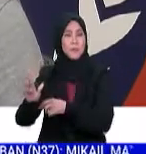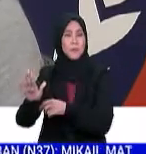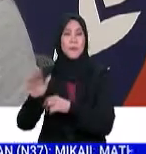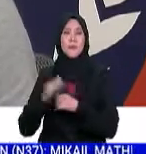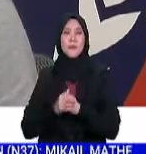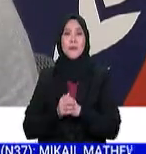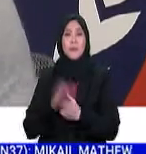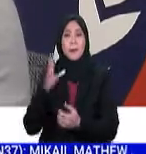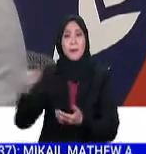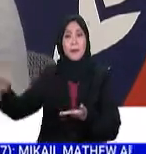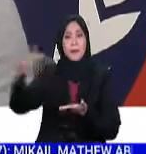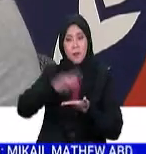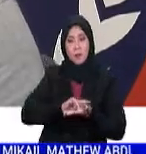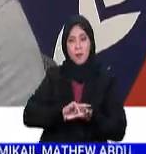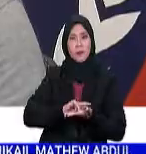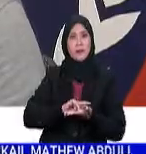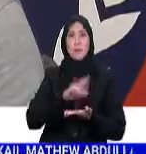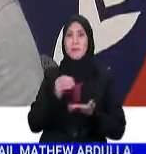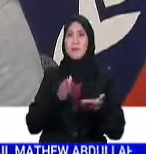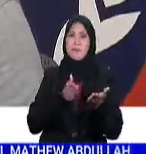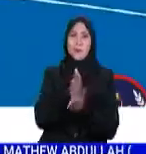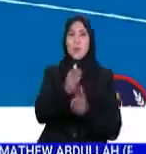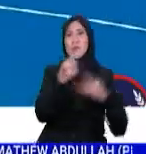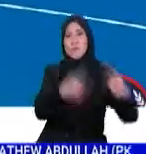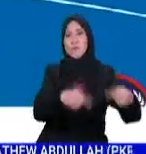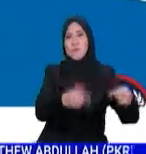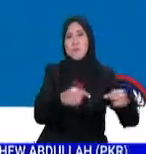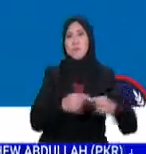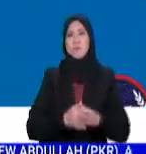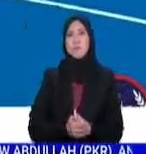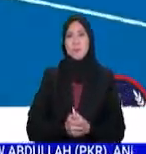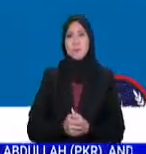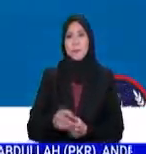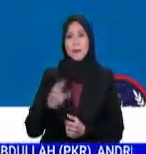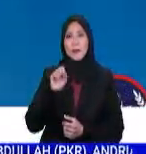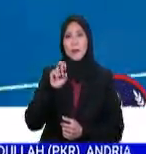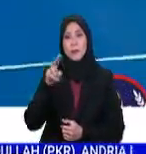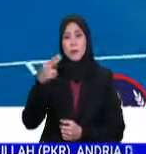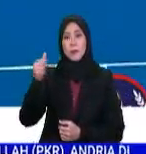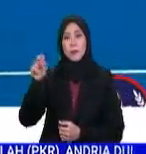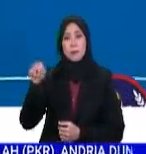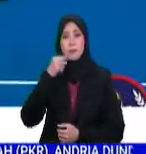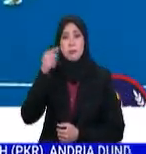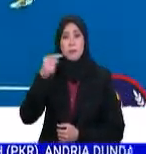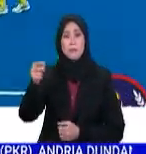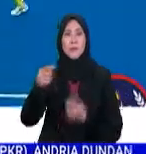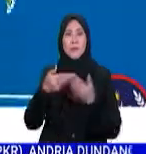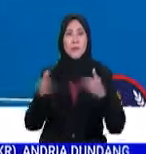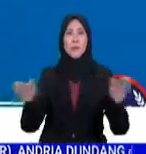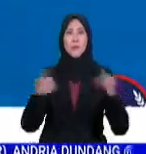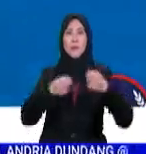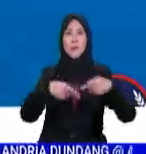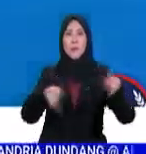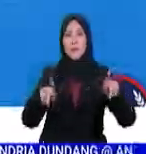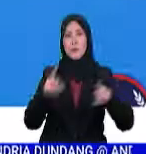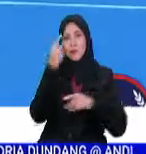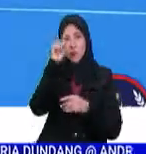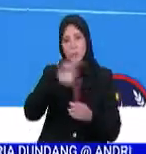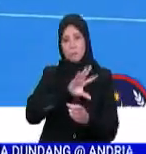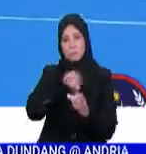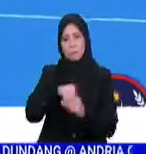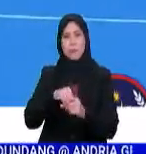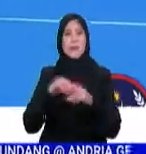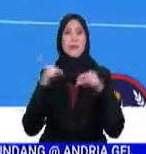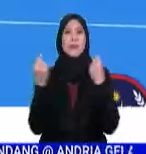tour, come back, boom, you go for the tournament. Menurut Dato' Sri Subhan, ini akan membuka ruang buat mereka untuk diserap ke